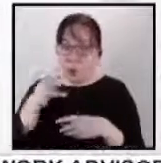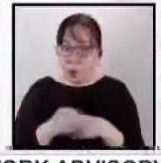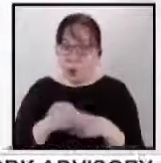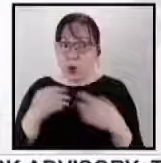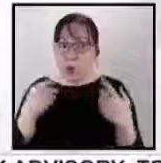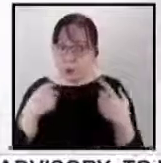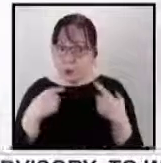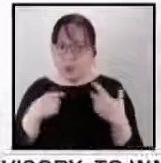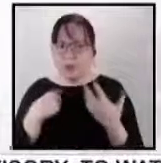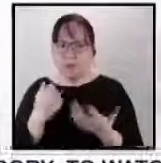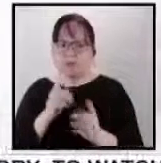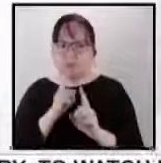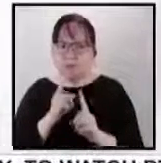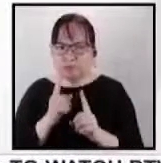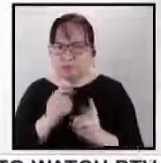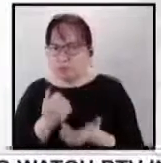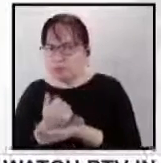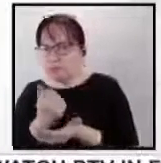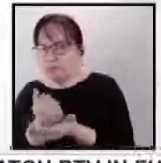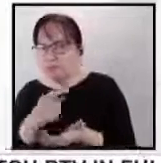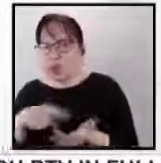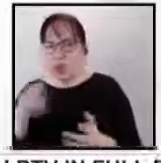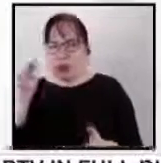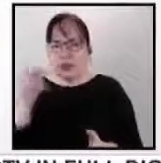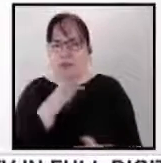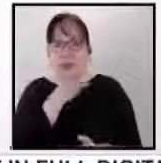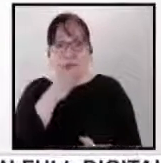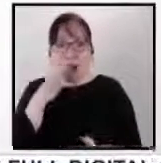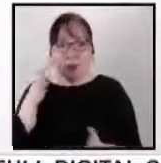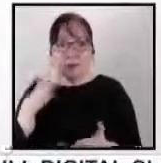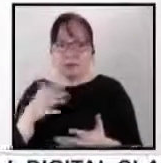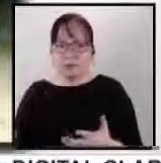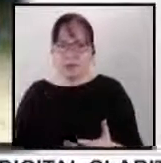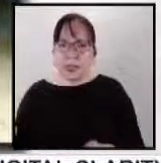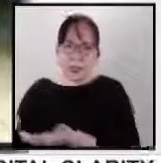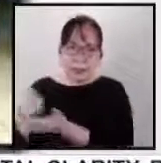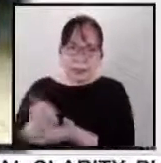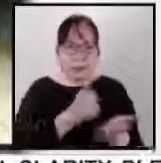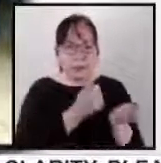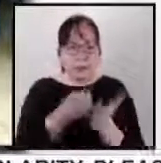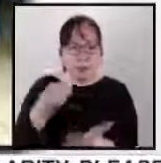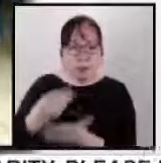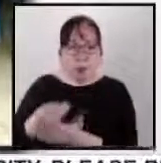makatugon sa pangangailangan ng mga magsasaka. Kabi-kabilang tulong pinansyal din ang kanilang